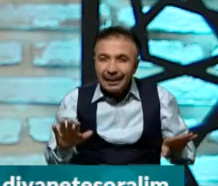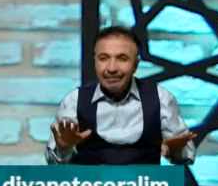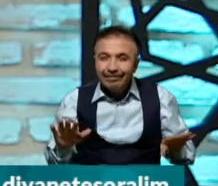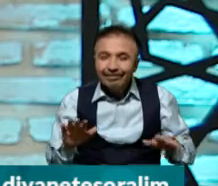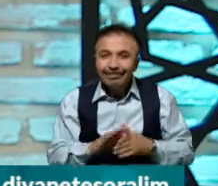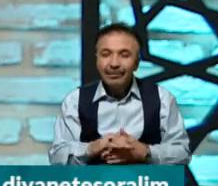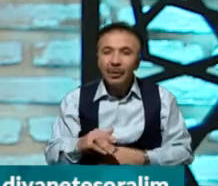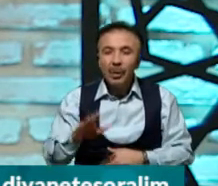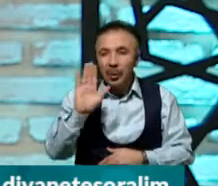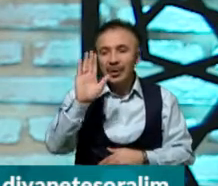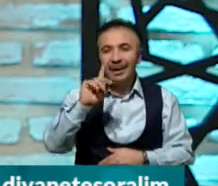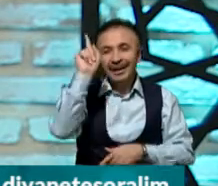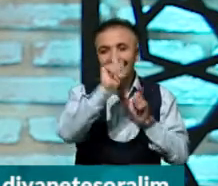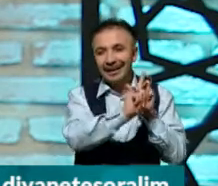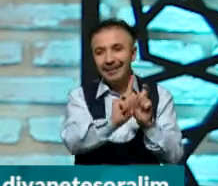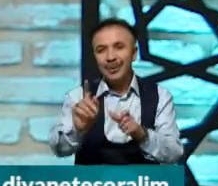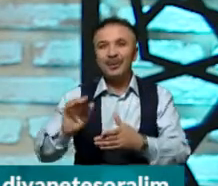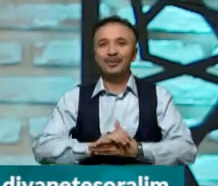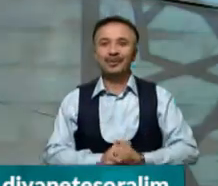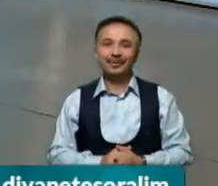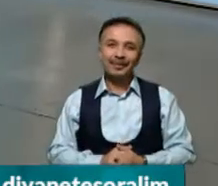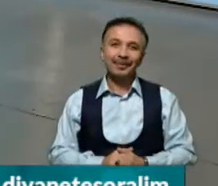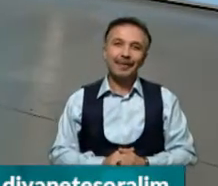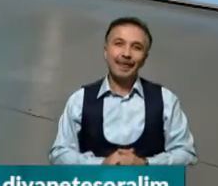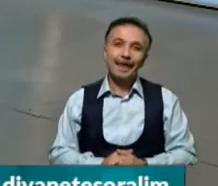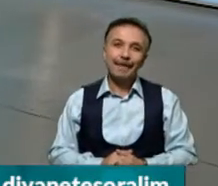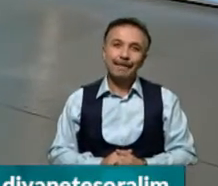duasıyla. Hoşça kalın. Allah'a emanet olun.